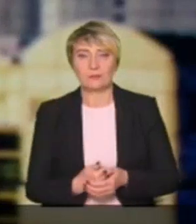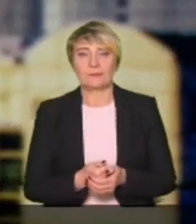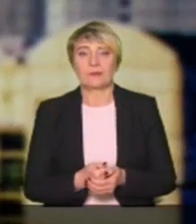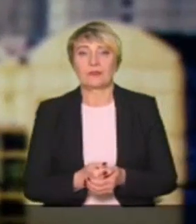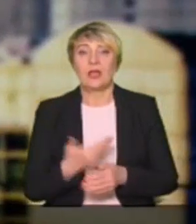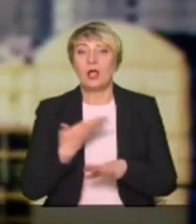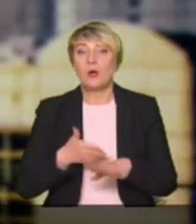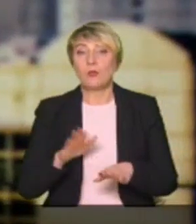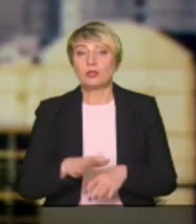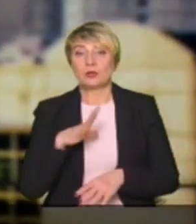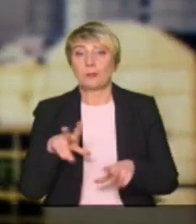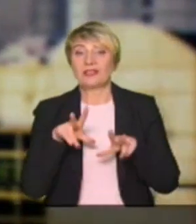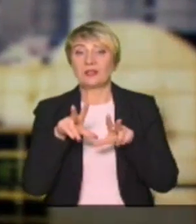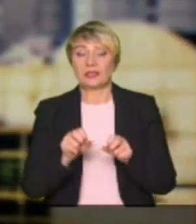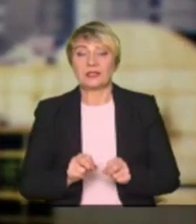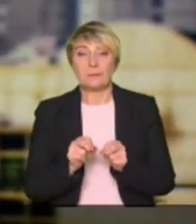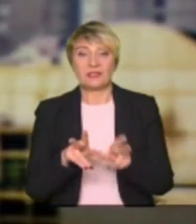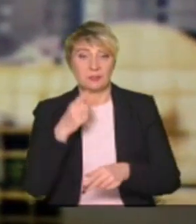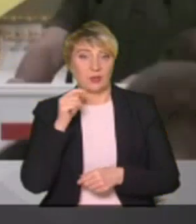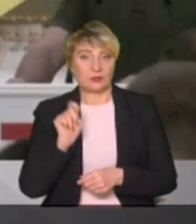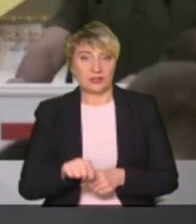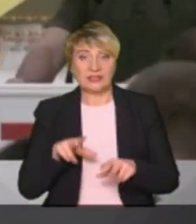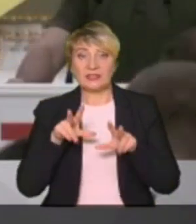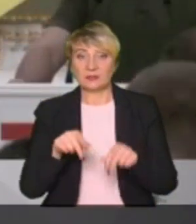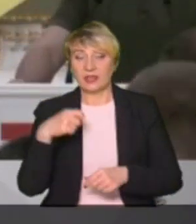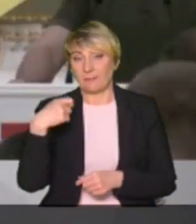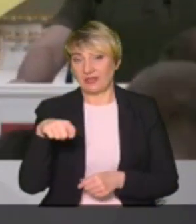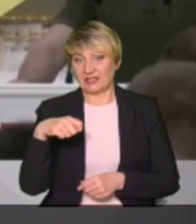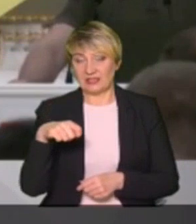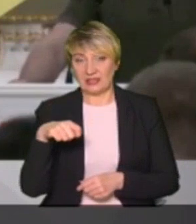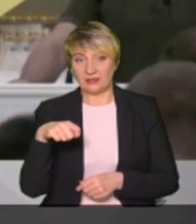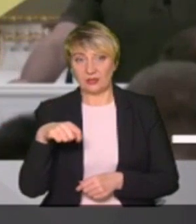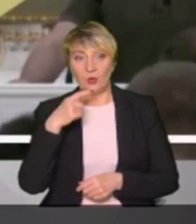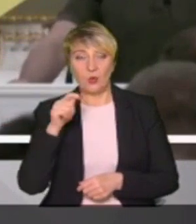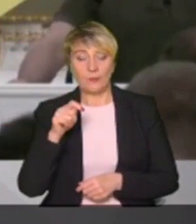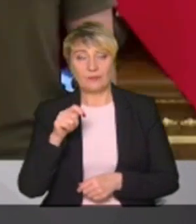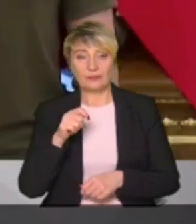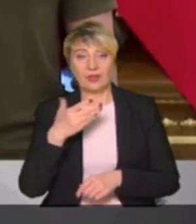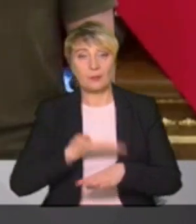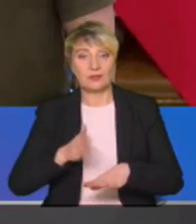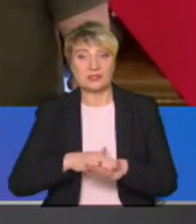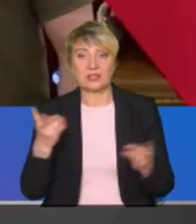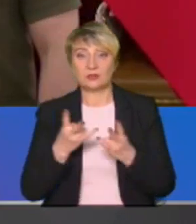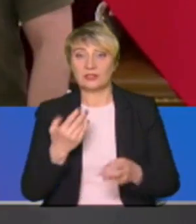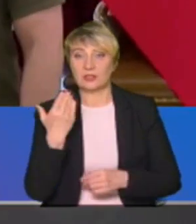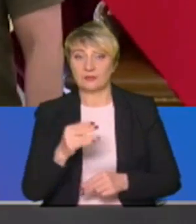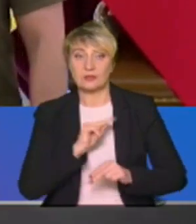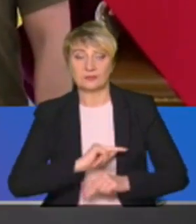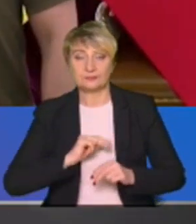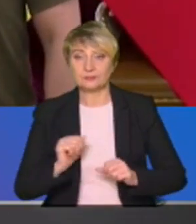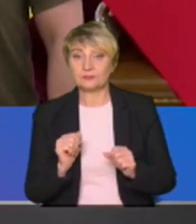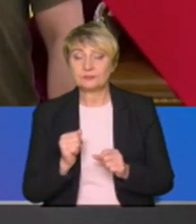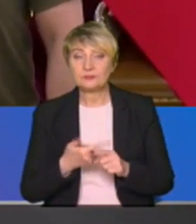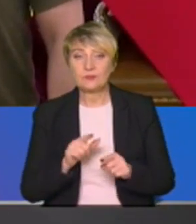Польща готова стати гарантом безпеки України. В цьому запевнив президент країни Анджей Дуда. Для цього лише необхідно, щоб його український колега Володимир